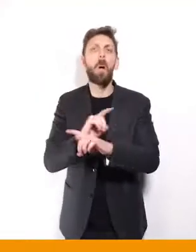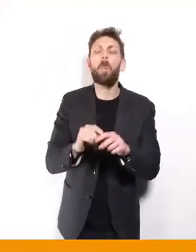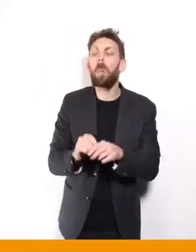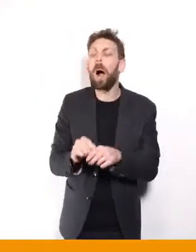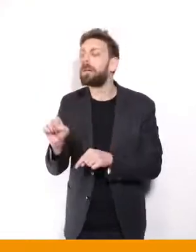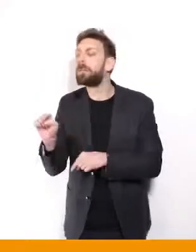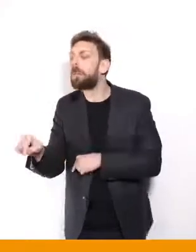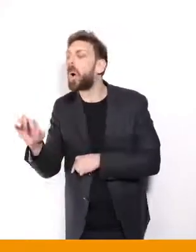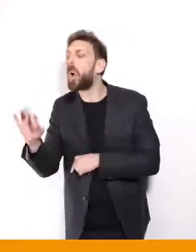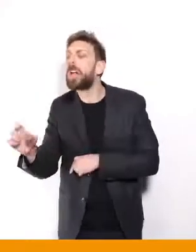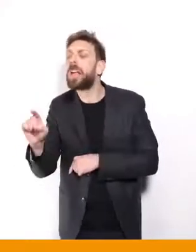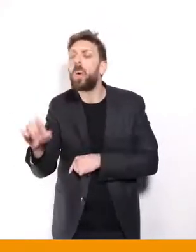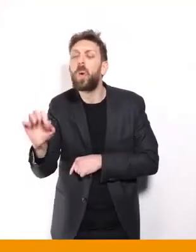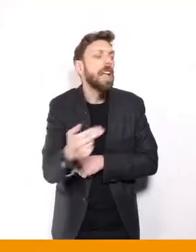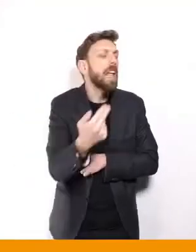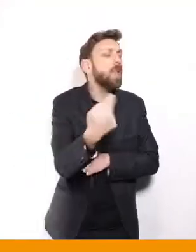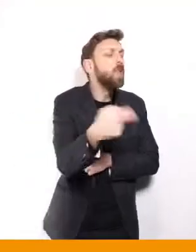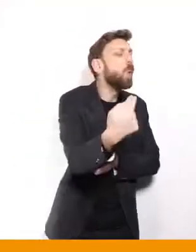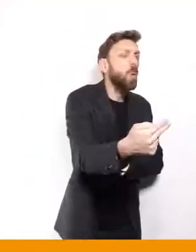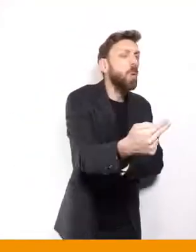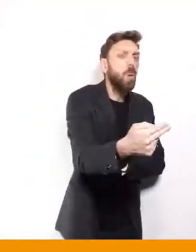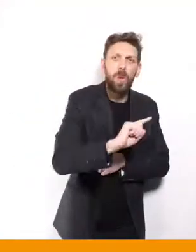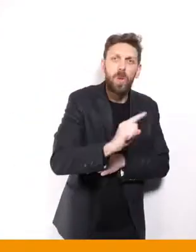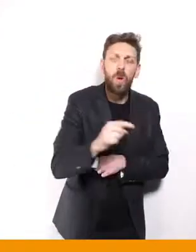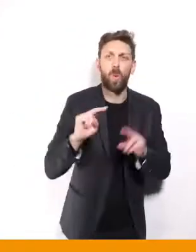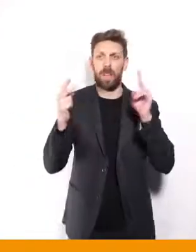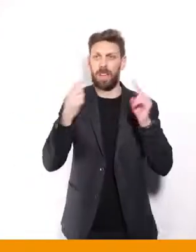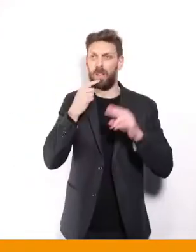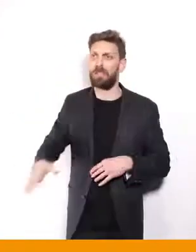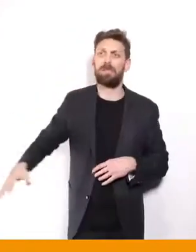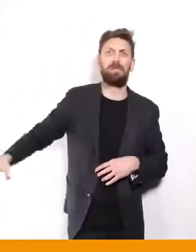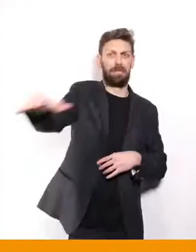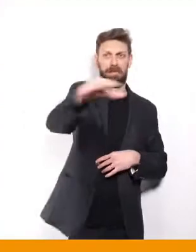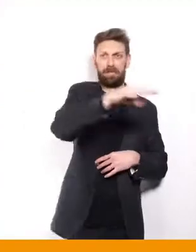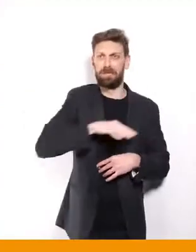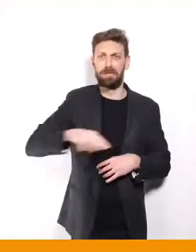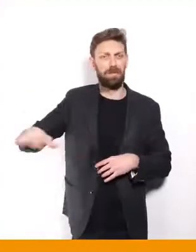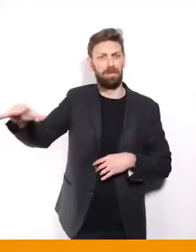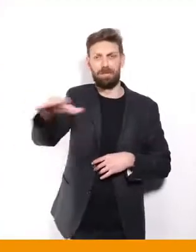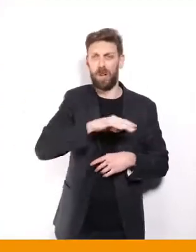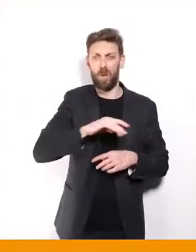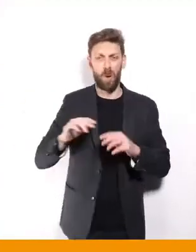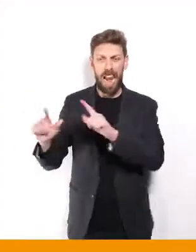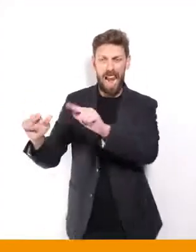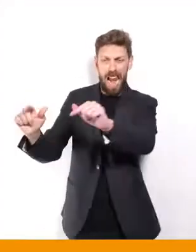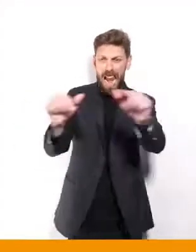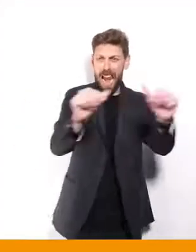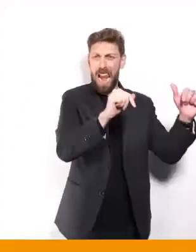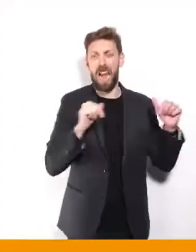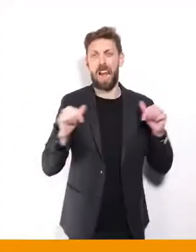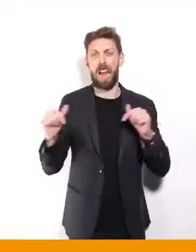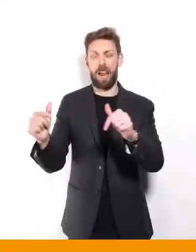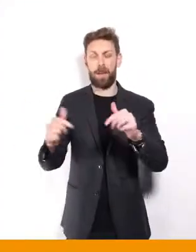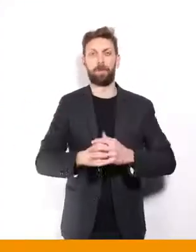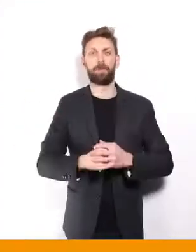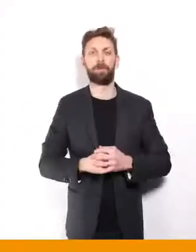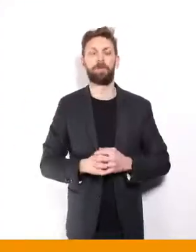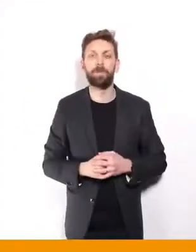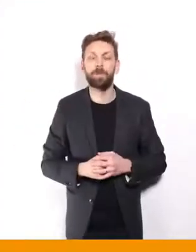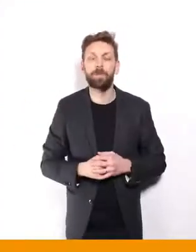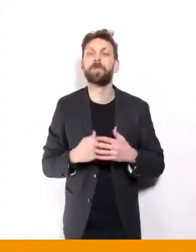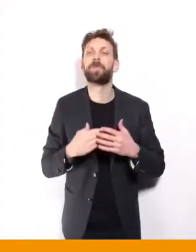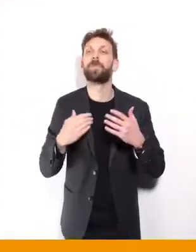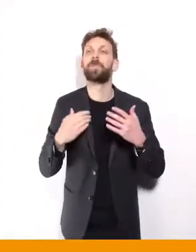une partie des logements qu'on va construire. C'est universel, c'est universel. Et donc, si vous voulez, si on renforce le droit,